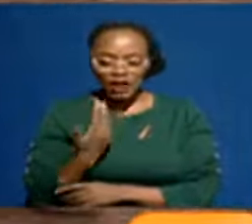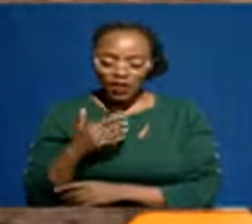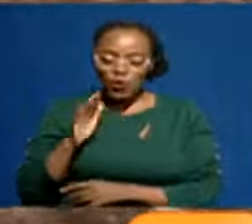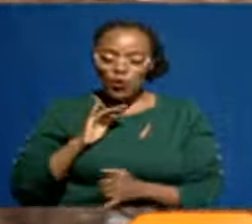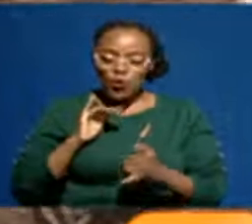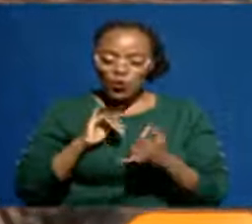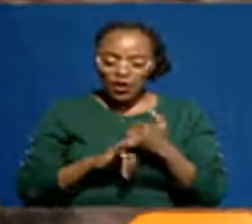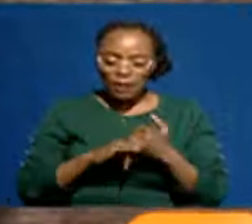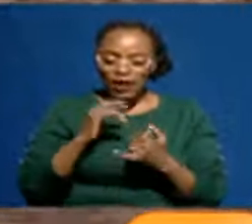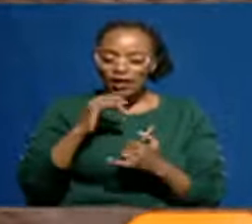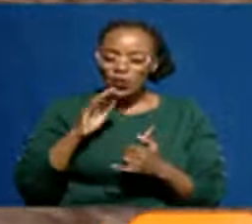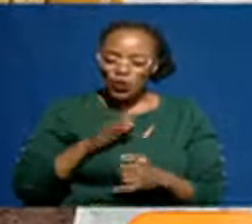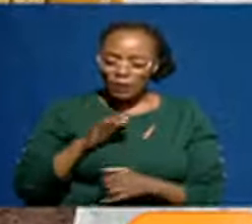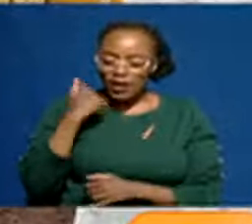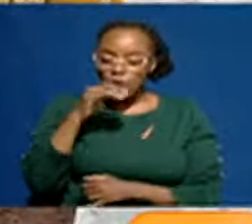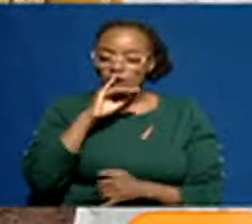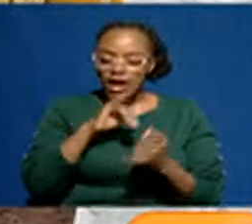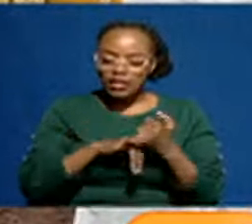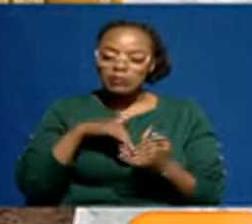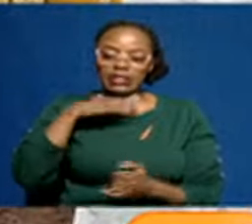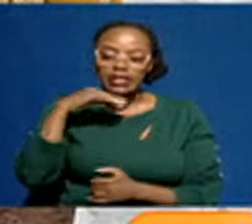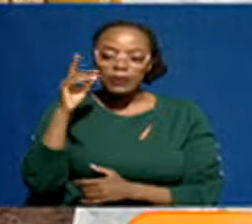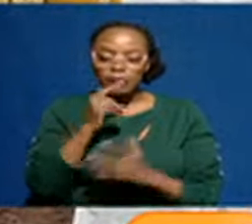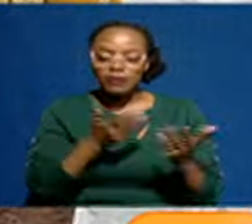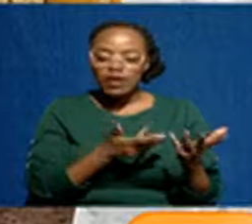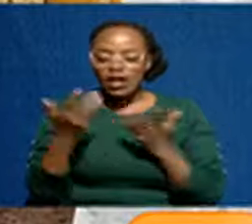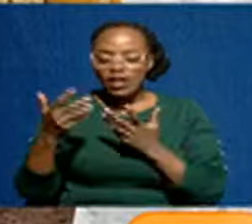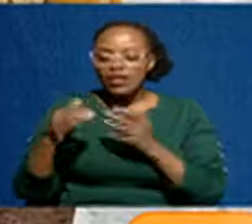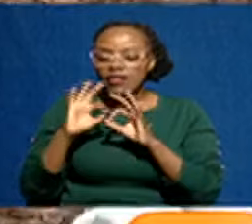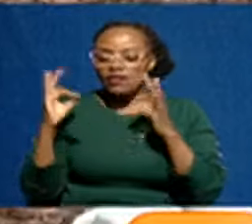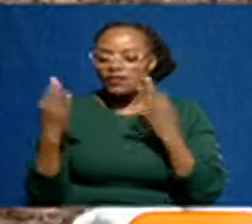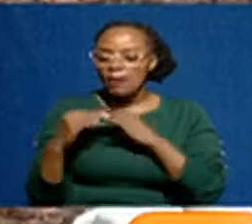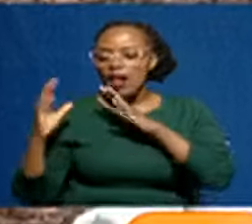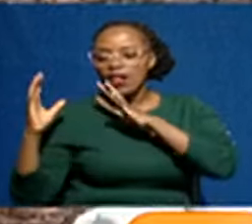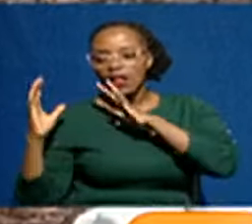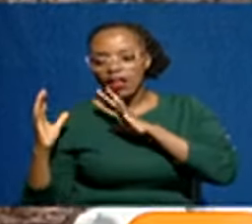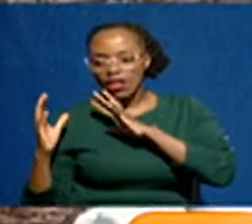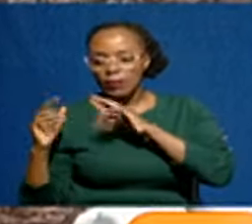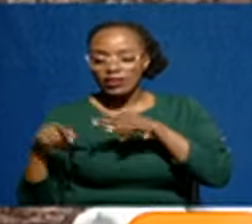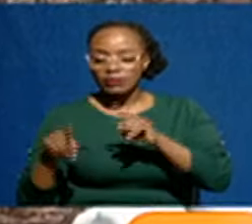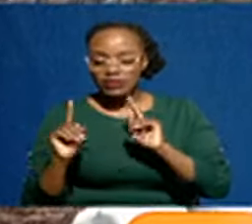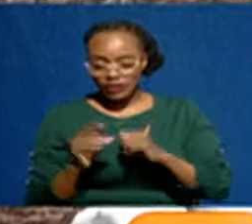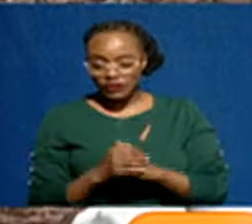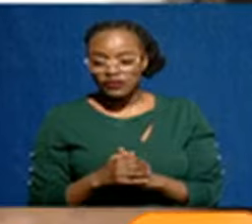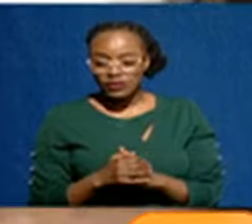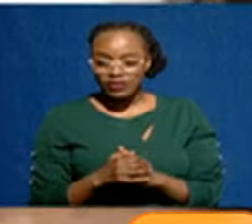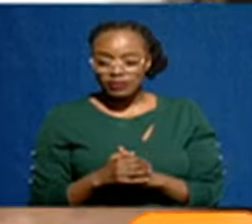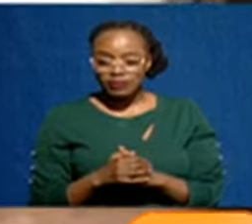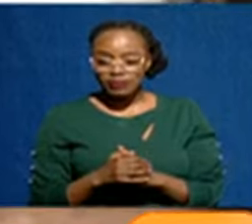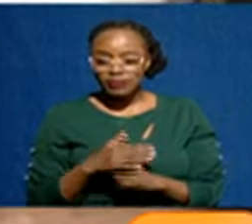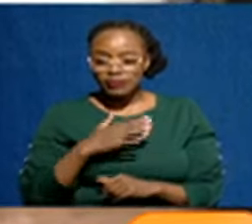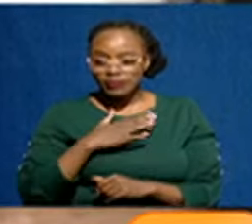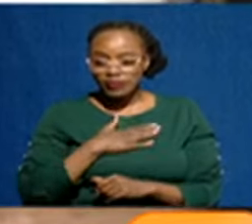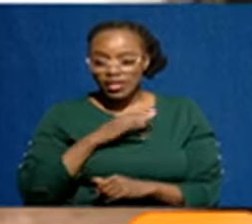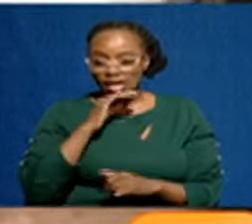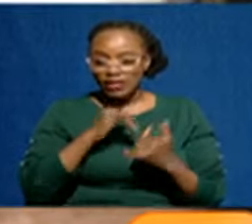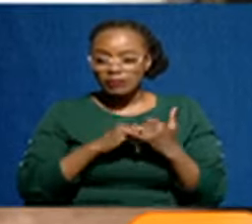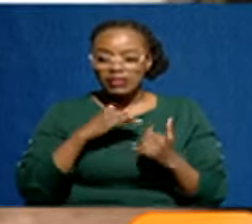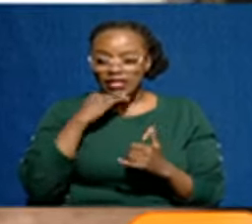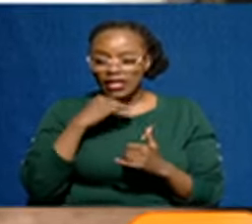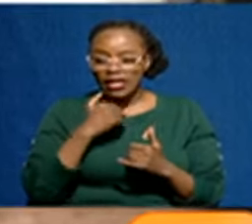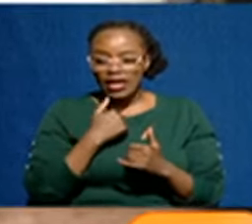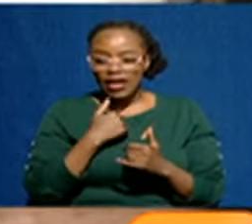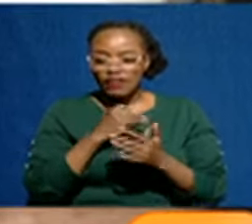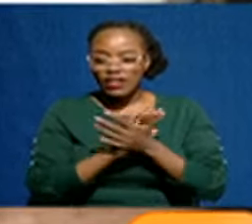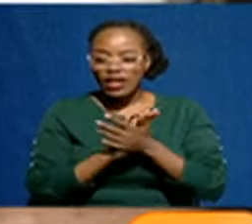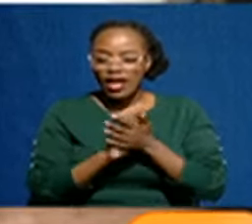lost their husbands to banditry, carrying their families' burdens on their shoulders. Mimi nikiwa kupapa, sasa sina ya